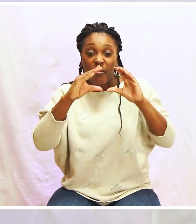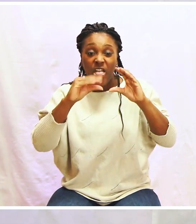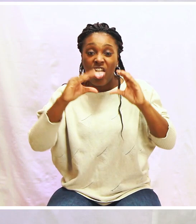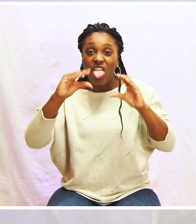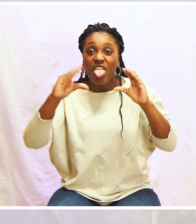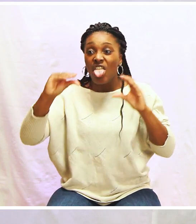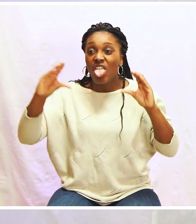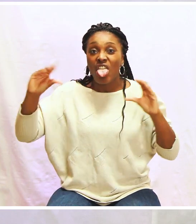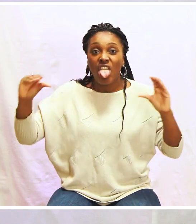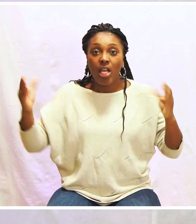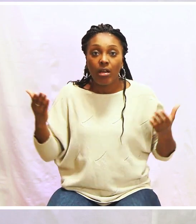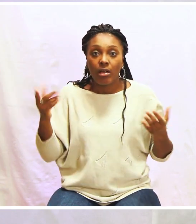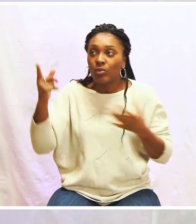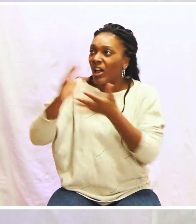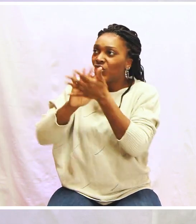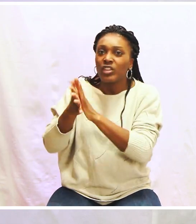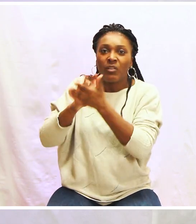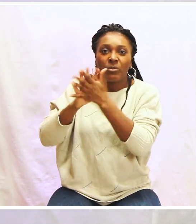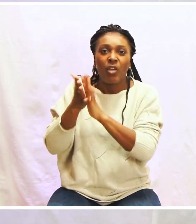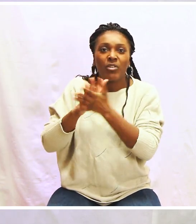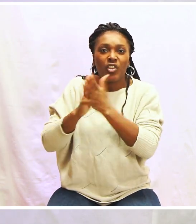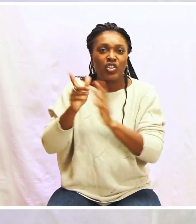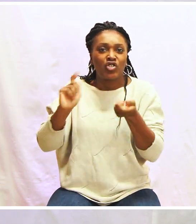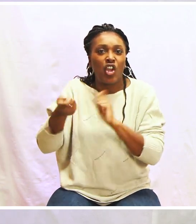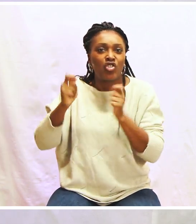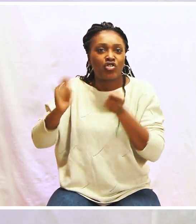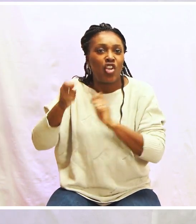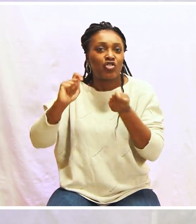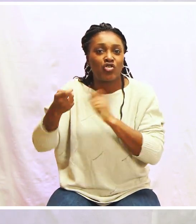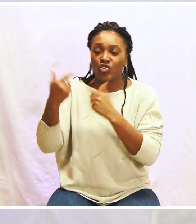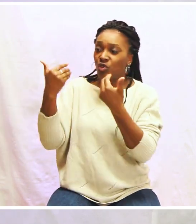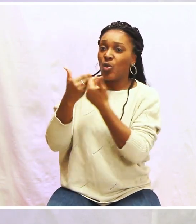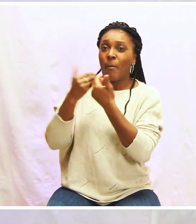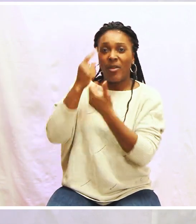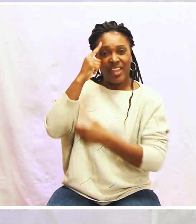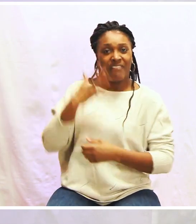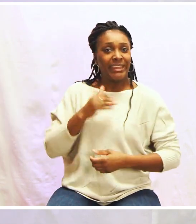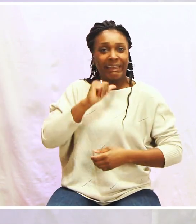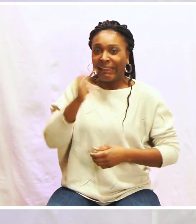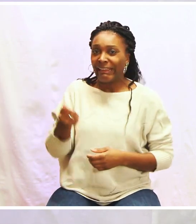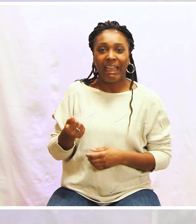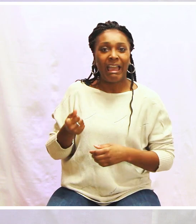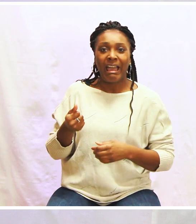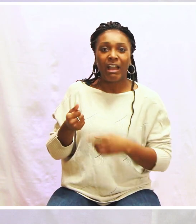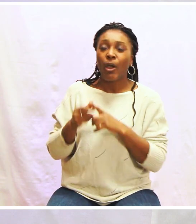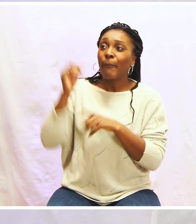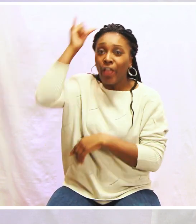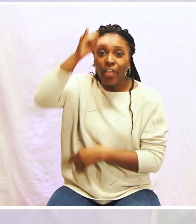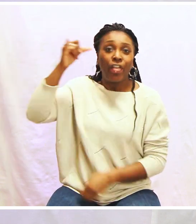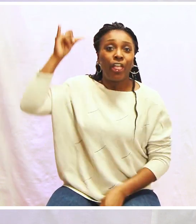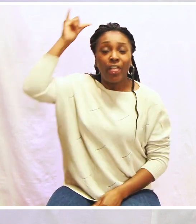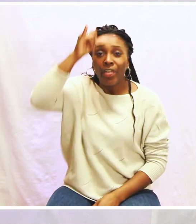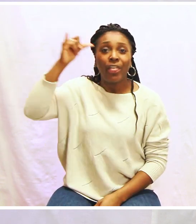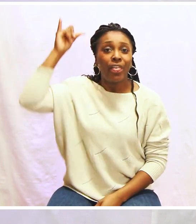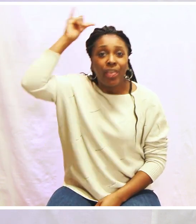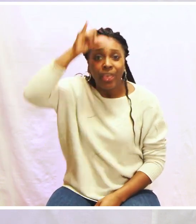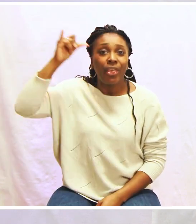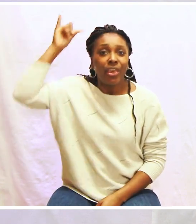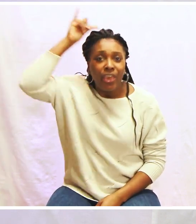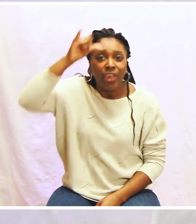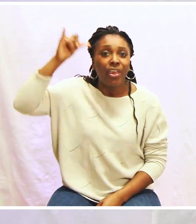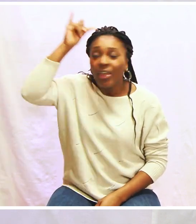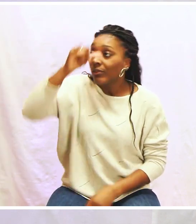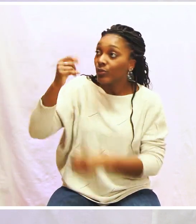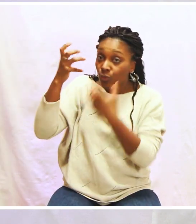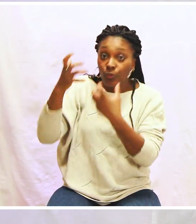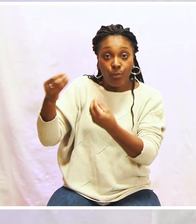tu l'as transformé sans même mon autorisation. En clair, tu m'as ruiné, tu as essayé de me détruire, quoi. Et